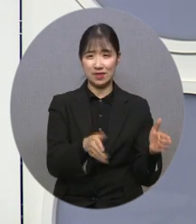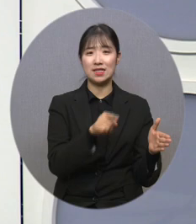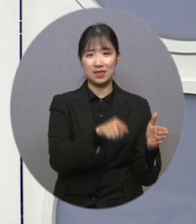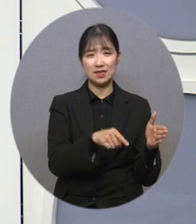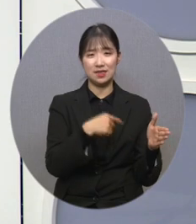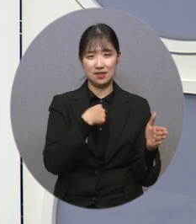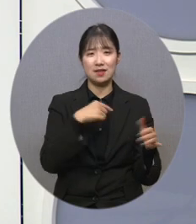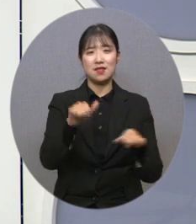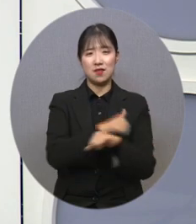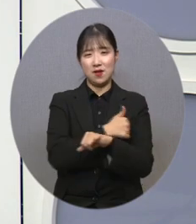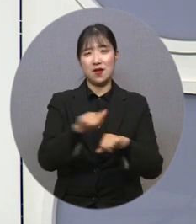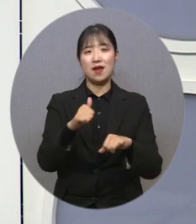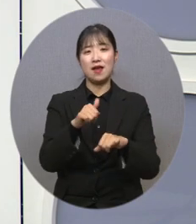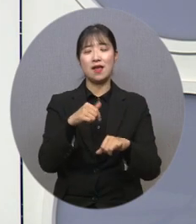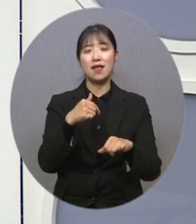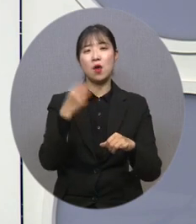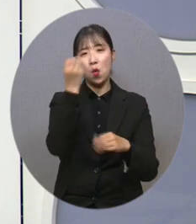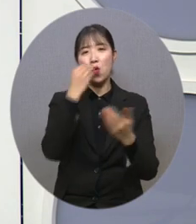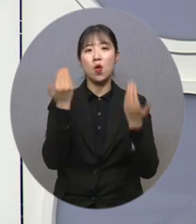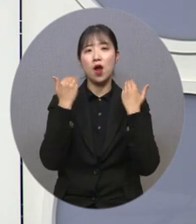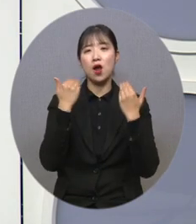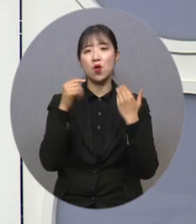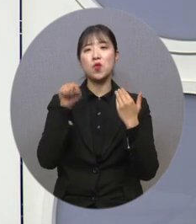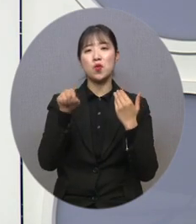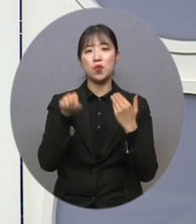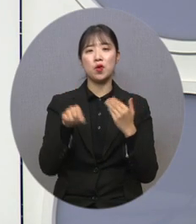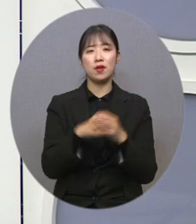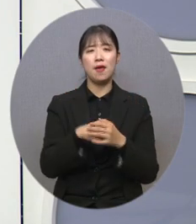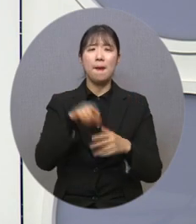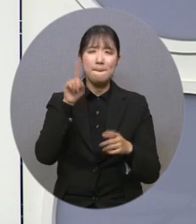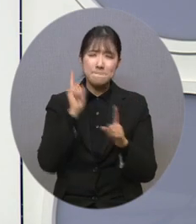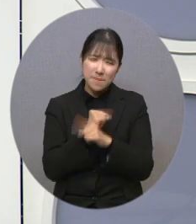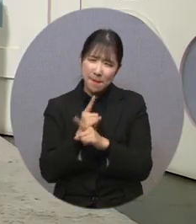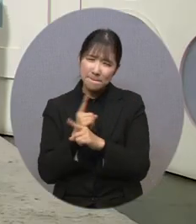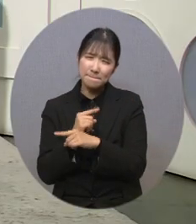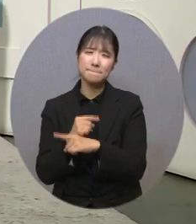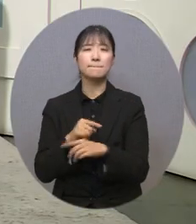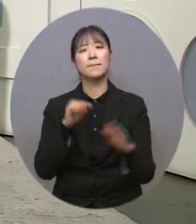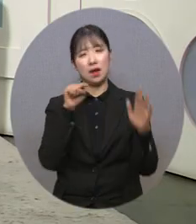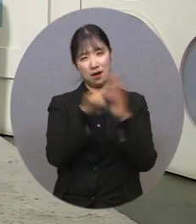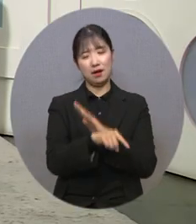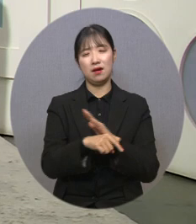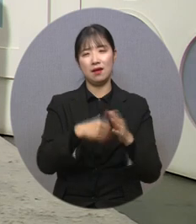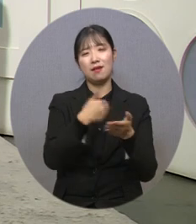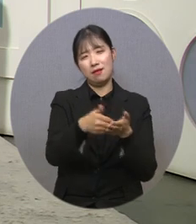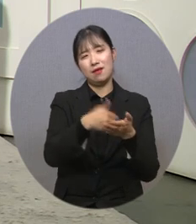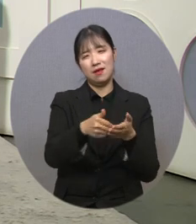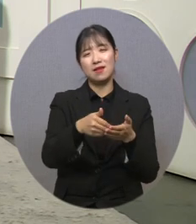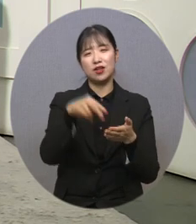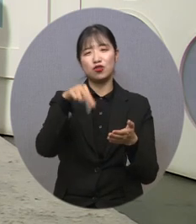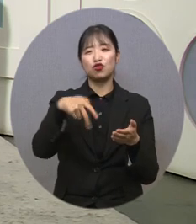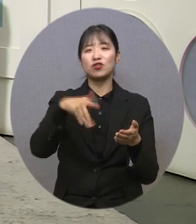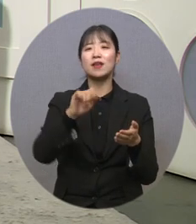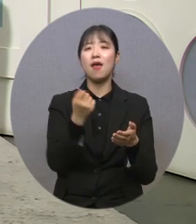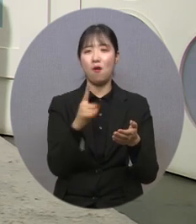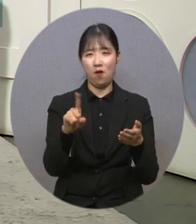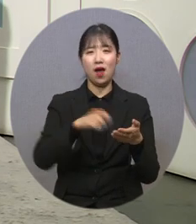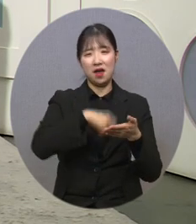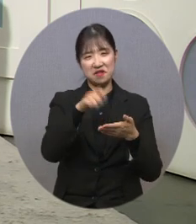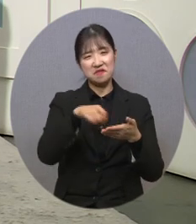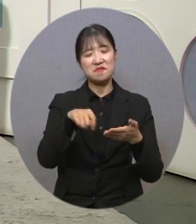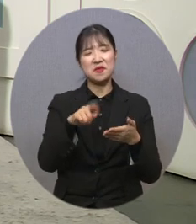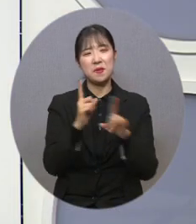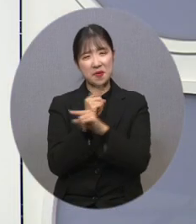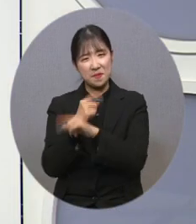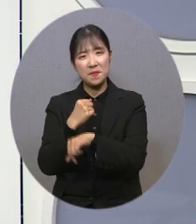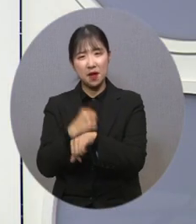제가 다닌 고등학교 뒷동산에 거기에서 매일 가서 그 당시 이제 수채화를 주로 그렸는데 수채화 한 장씩을